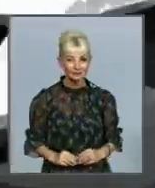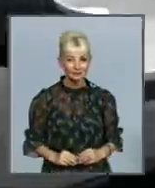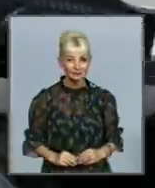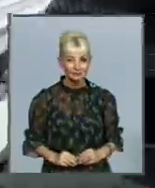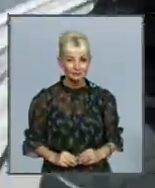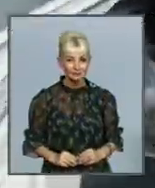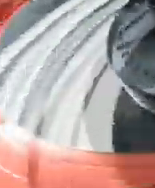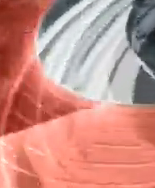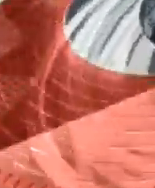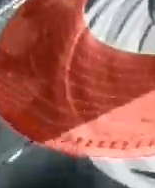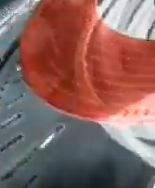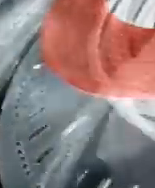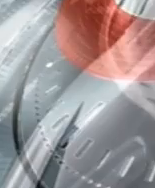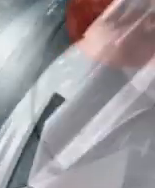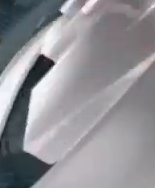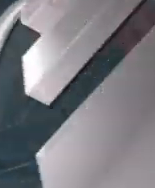Дякую.